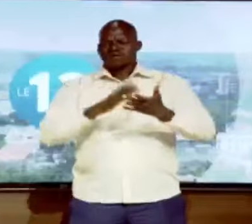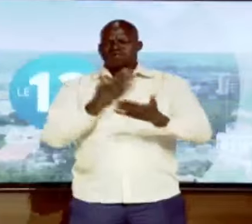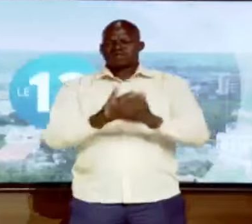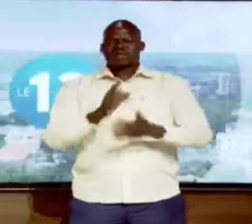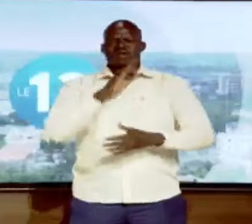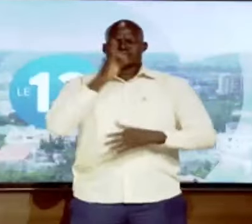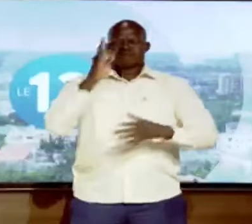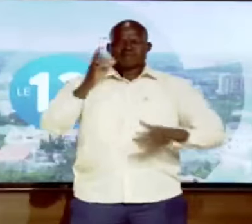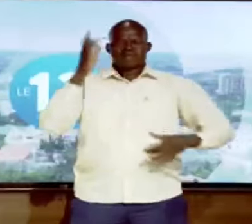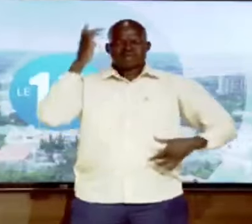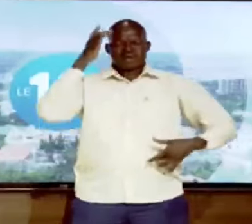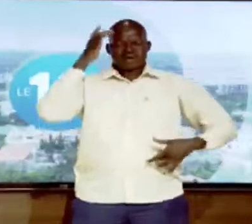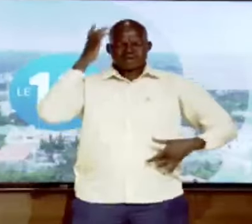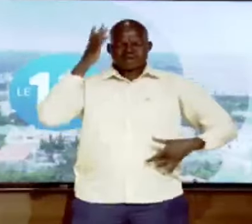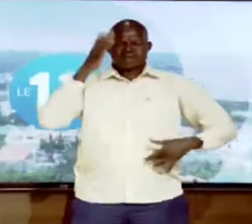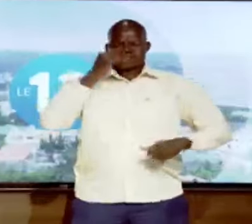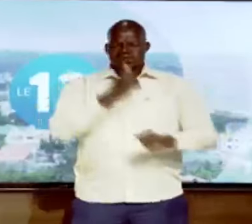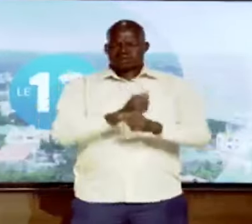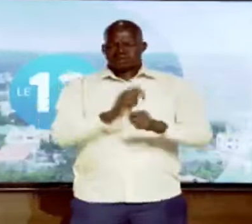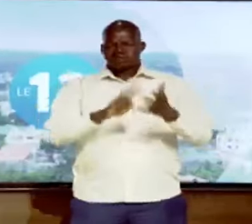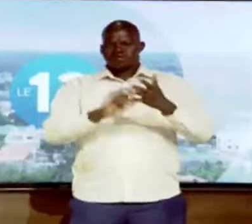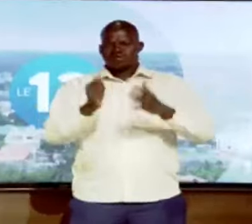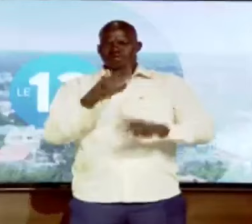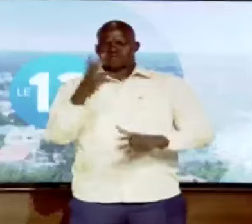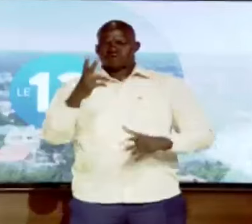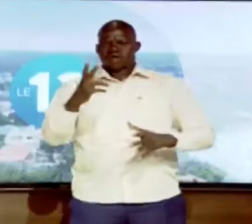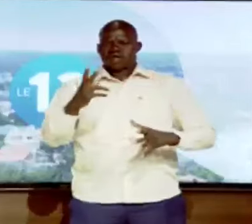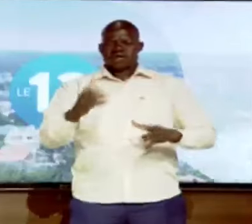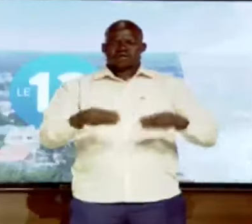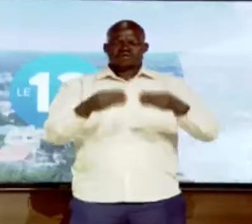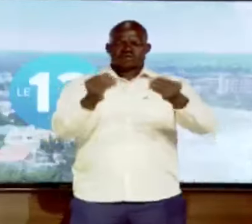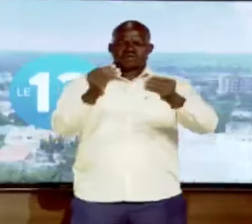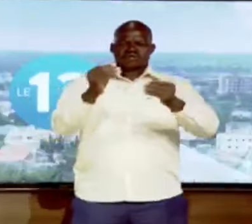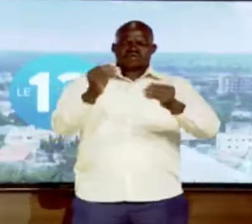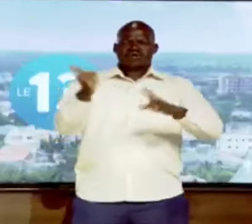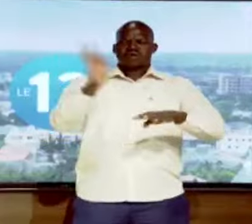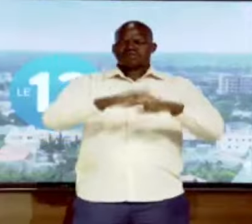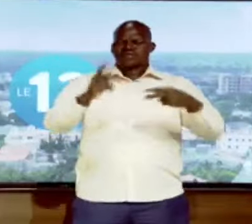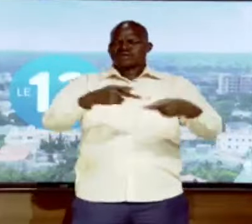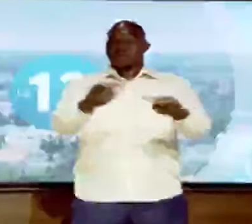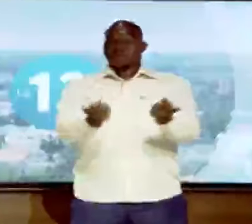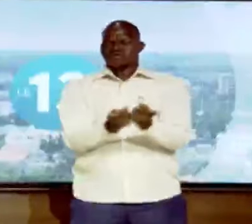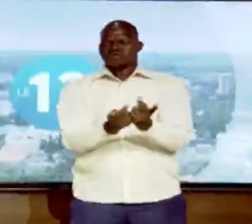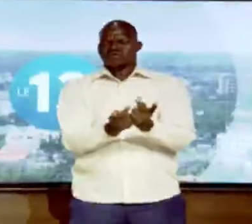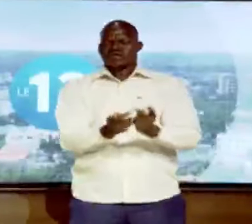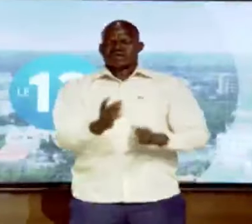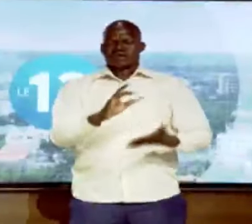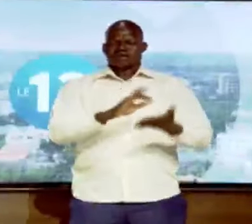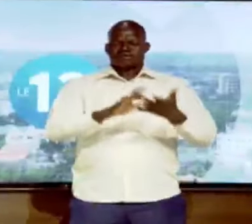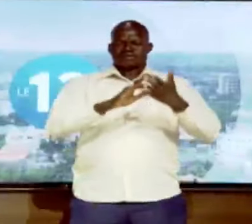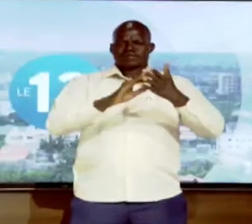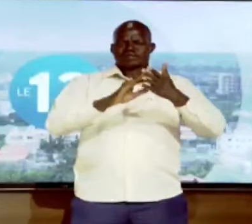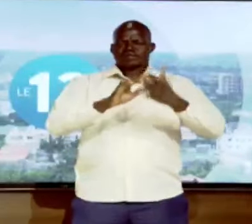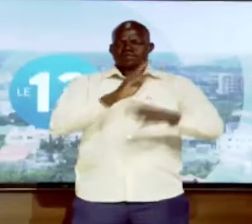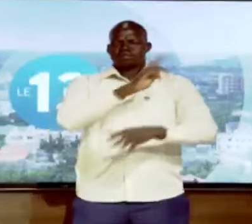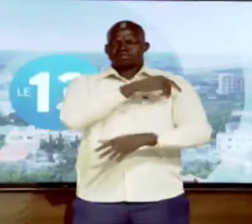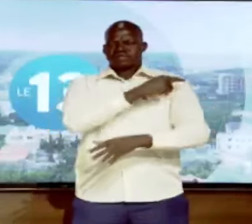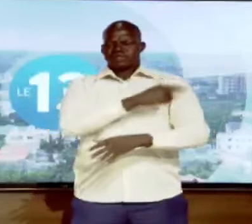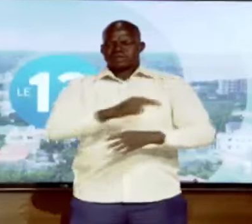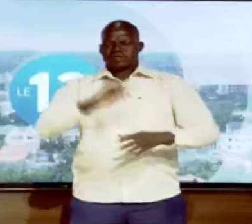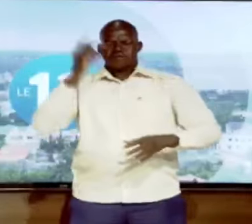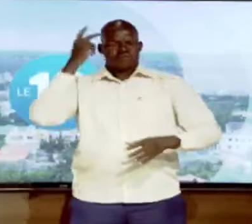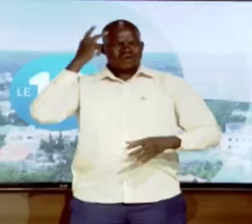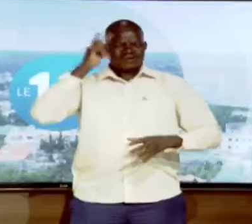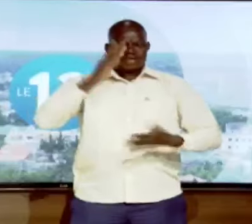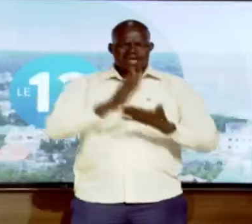patients et cette année 2023 consacre donc l'opérationnalisation de la pharmacie hospitalière une politique pour